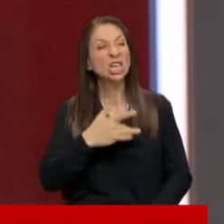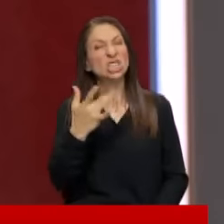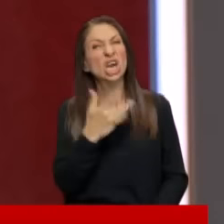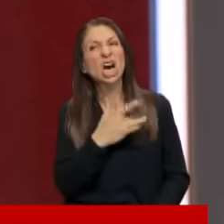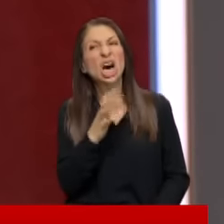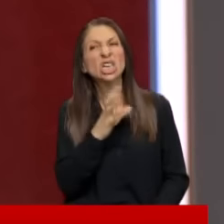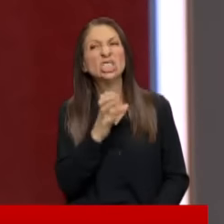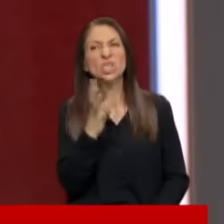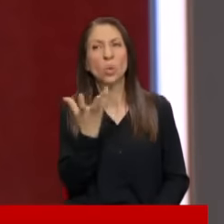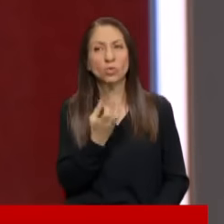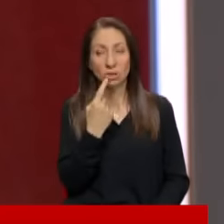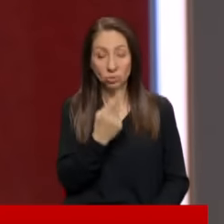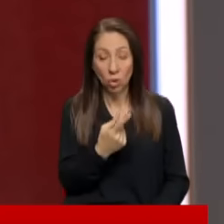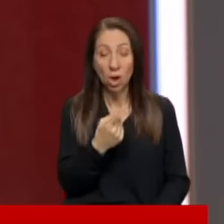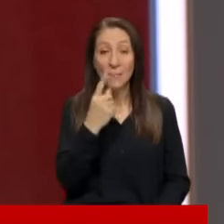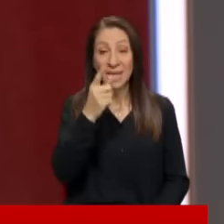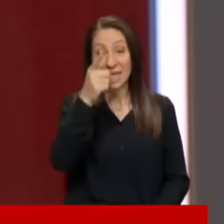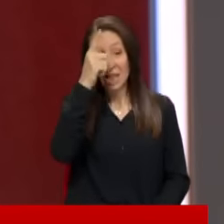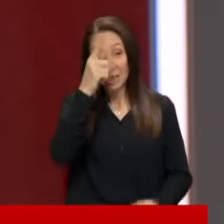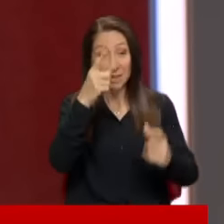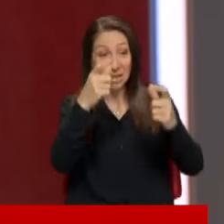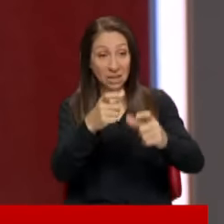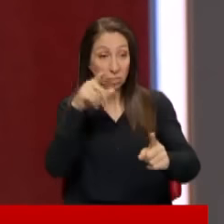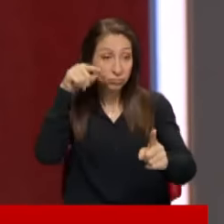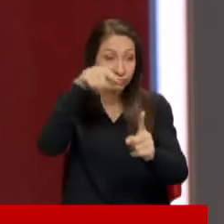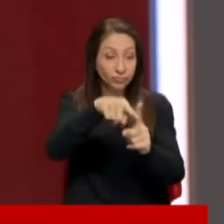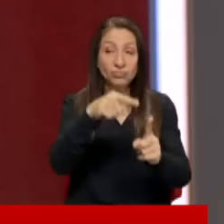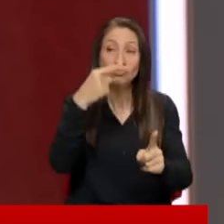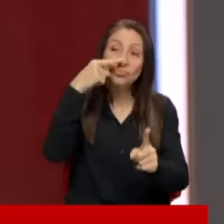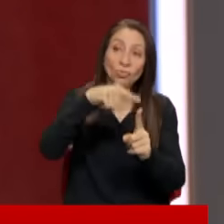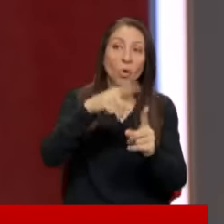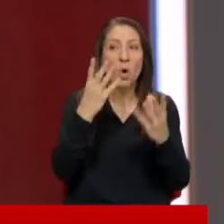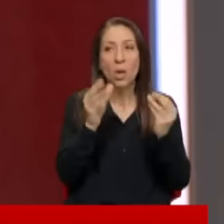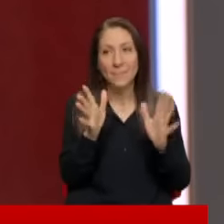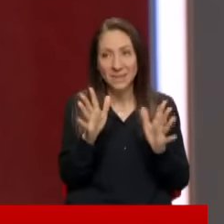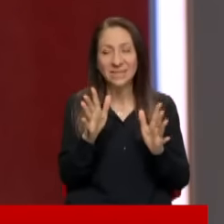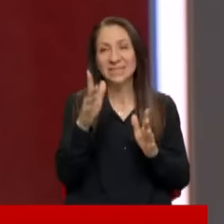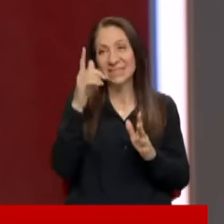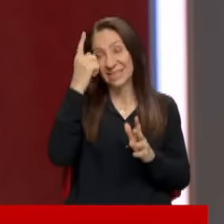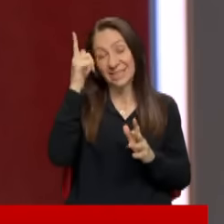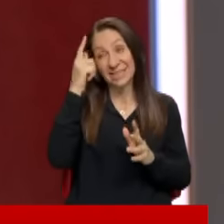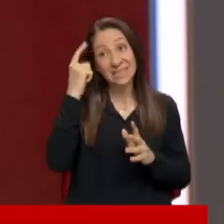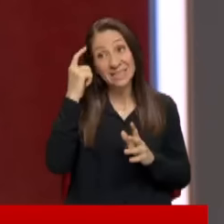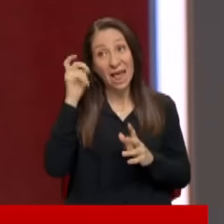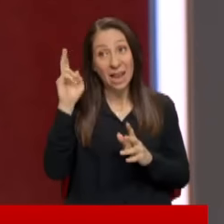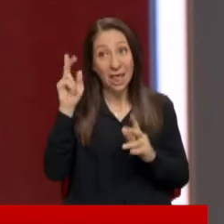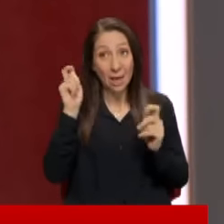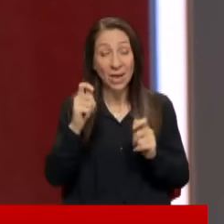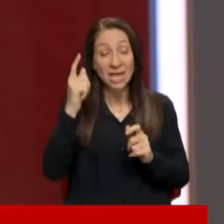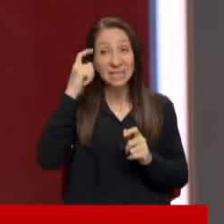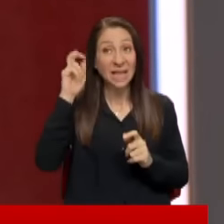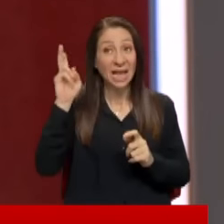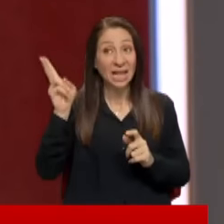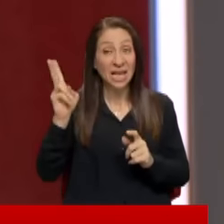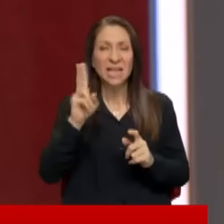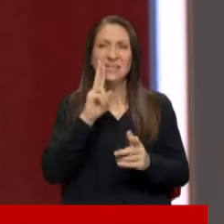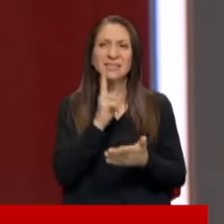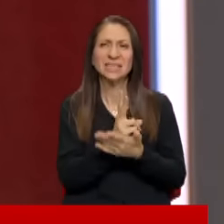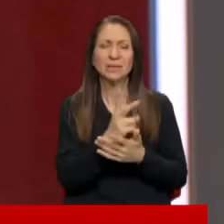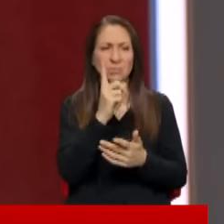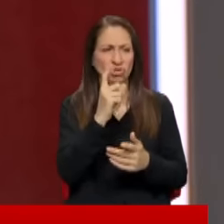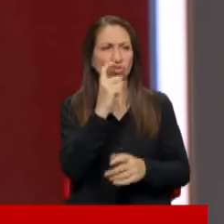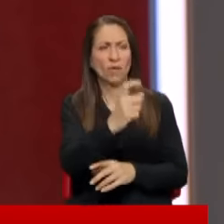misilleme olacak. Belki de İran'ın bir tesisine yönelik bir harekat ya da saldırı olabilir İsrail tarafından yapılan. Yani İsrail tarafı kesin bir